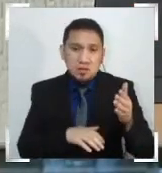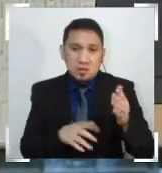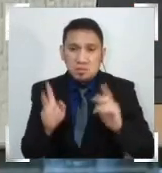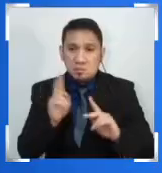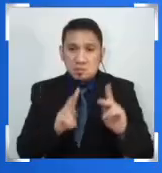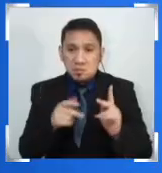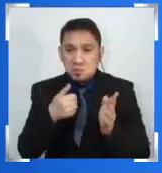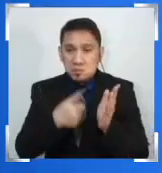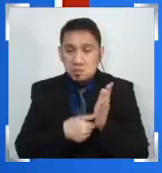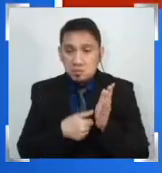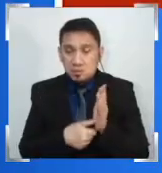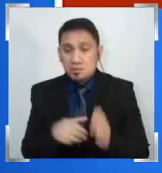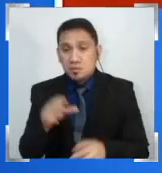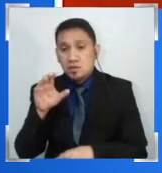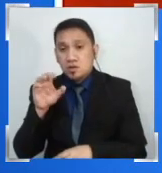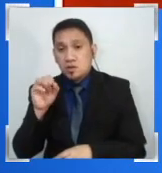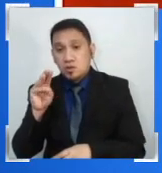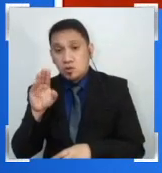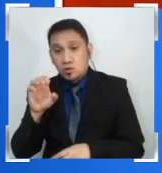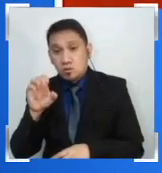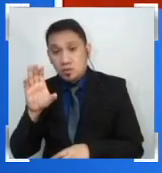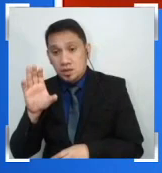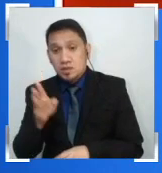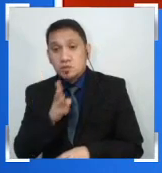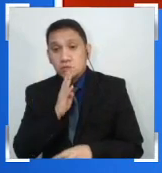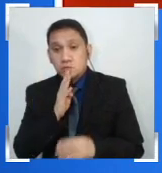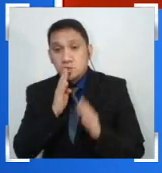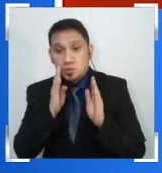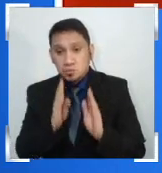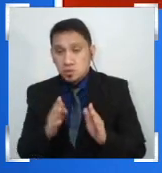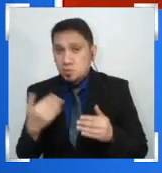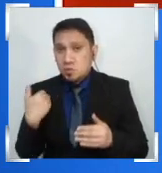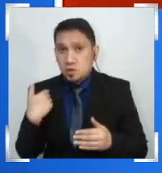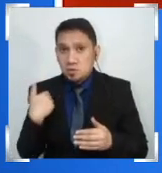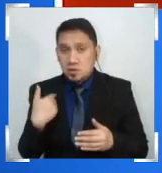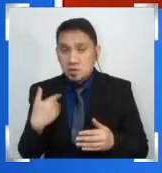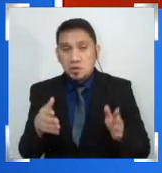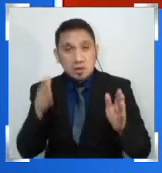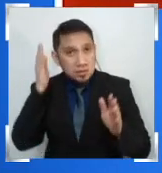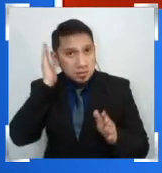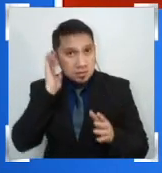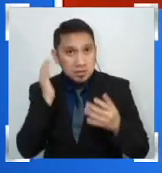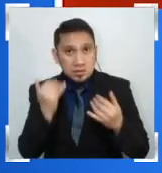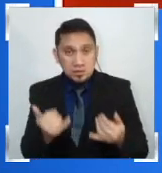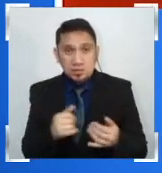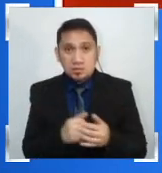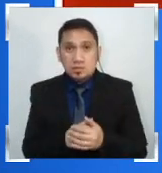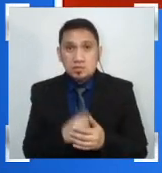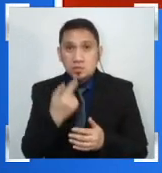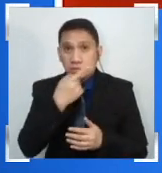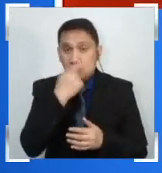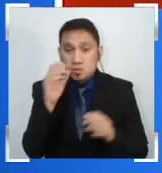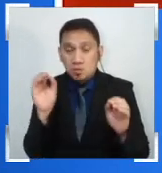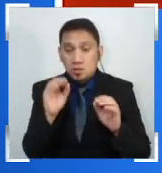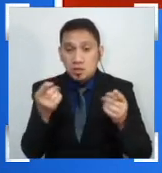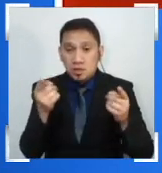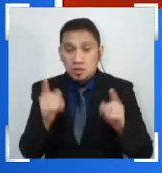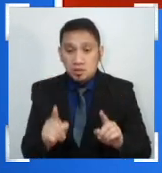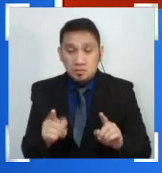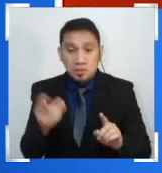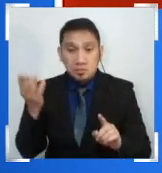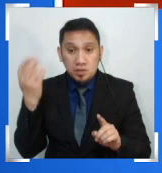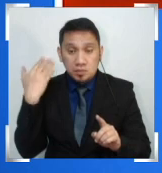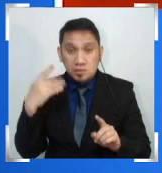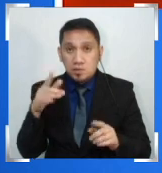COMELEC spokesperson James Jimenez, wala pa silang natatanggap na request sa ngayon. Wala pa raw ganitong nangyayari noon, kaya hindi niya